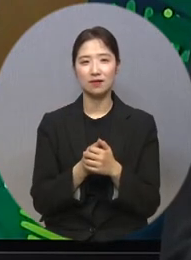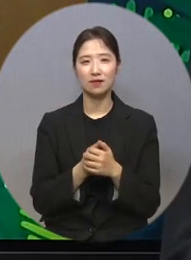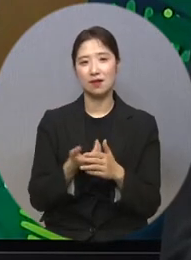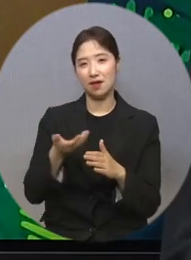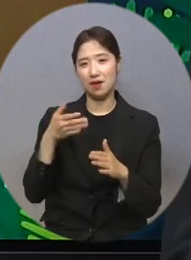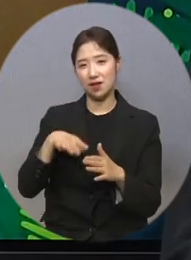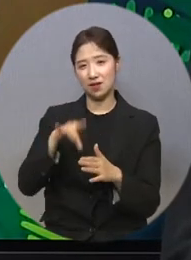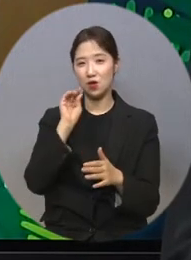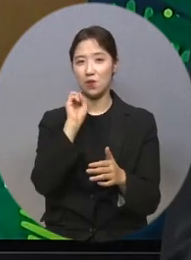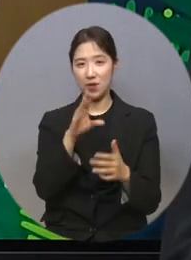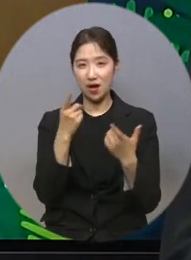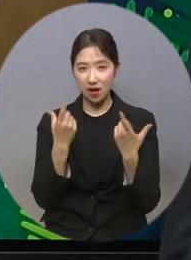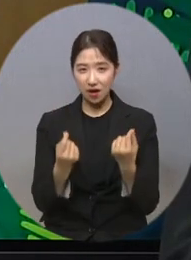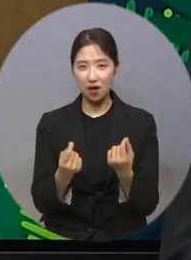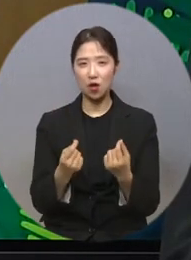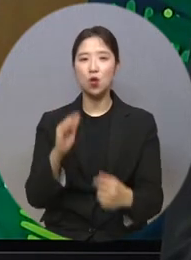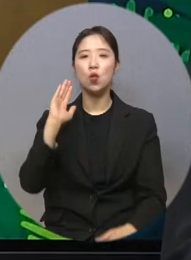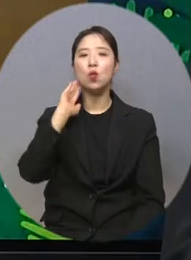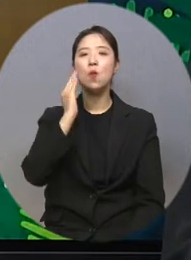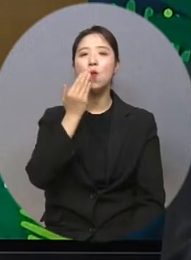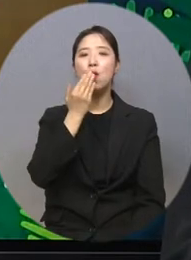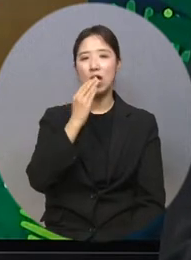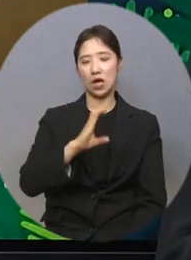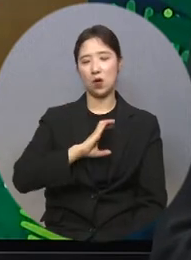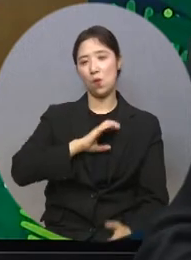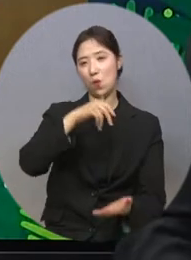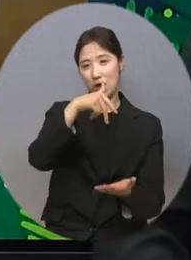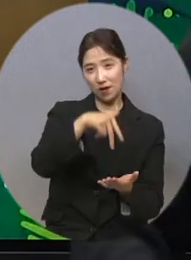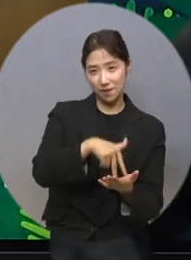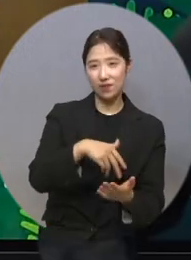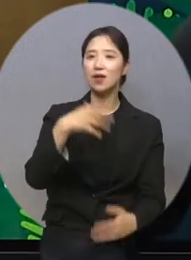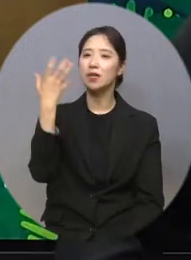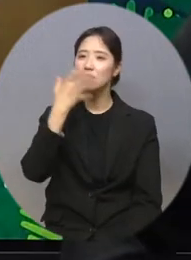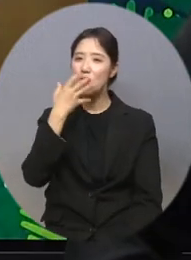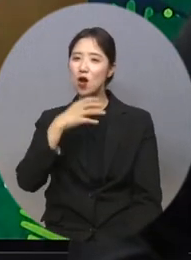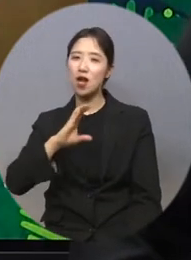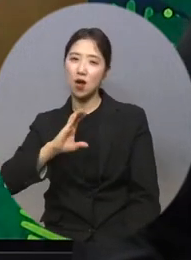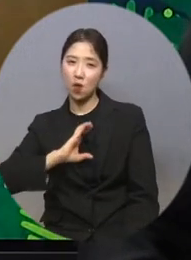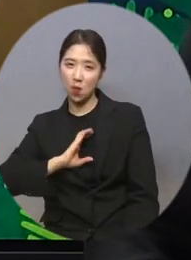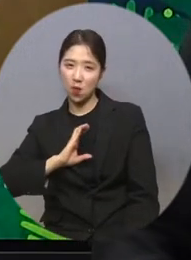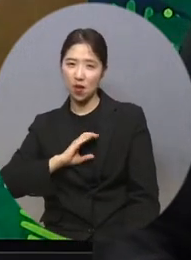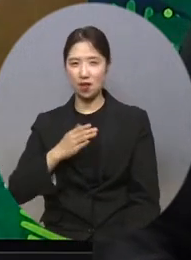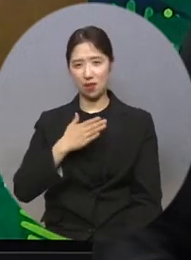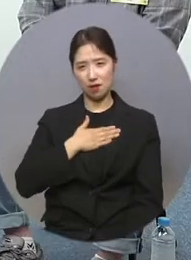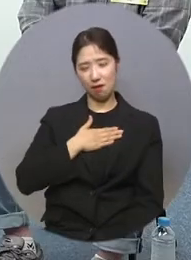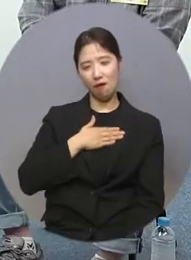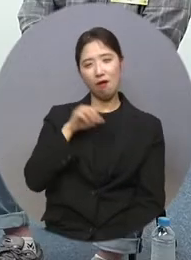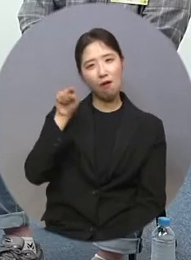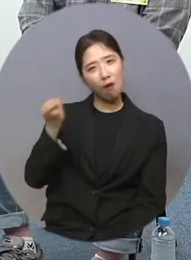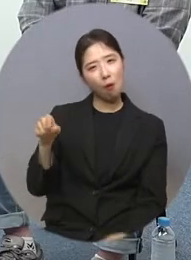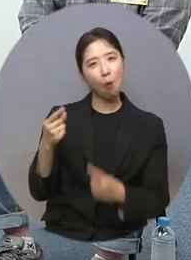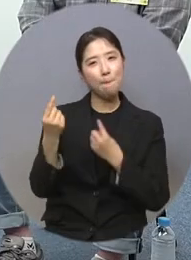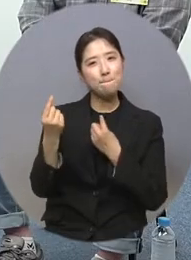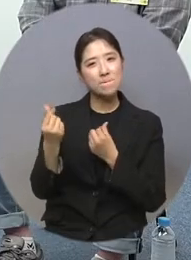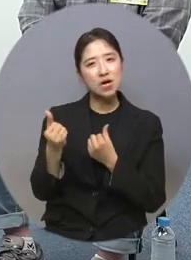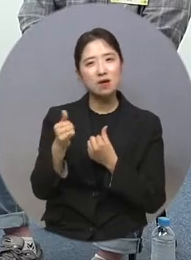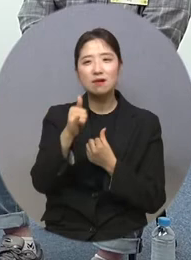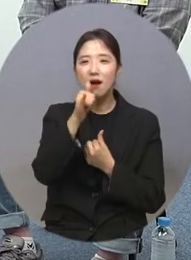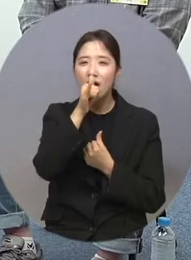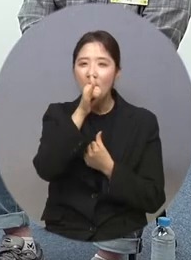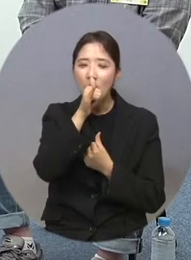아까 처음에도 말씀 주셨지만 농인 코다로서 또 청인 코다하고 본인이 생각하셨을 때 이런 건 좀